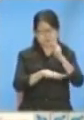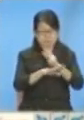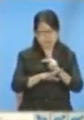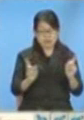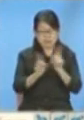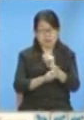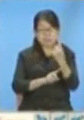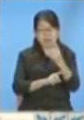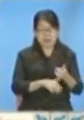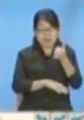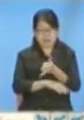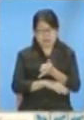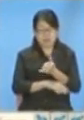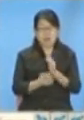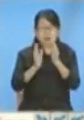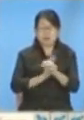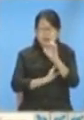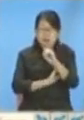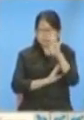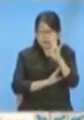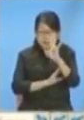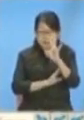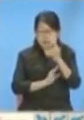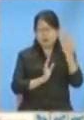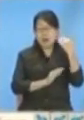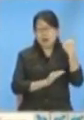านขึ้นมาเนี่ยนะครับ57คนที่ท่านประธานค